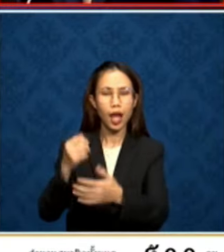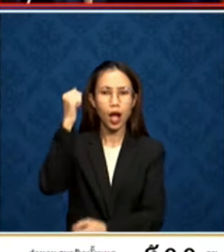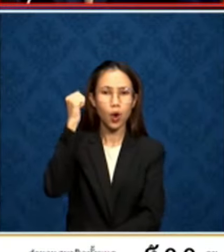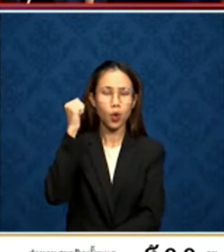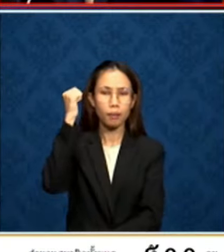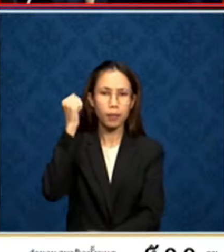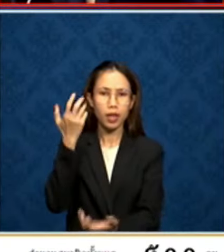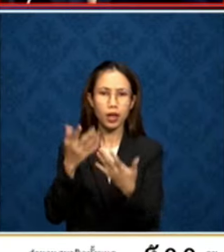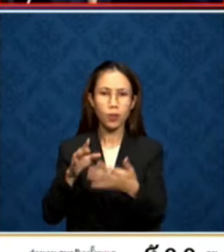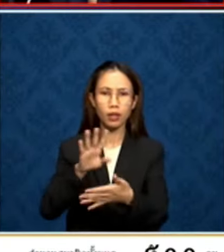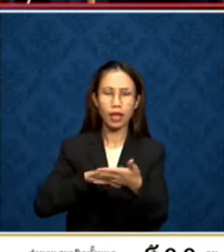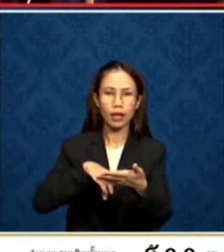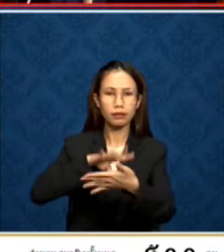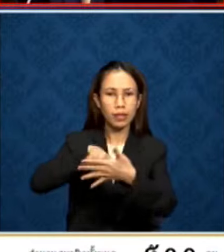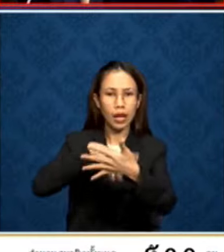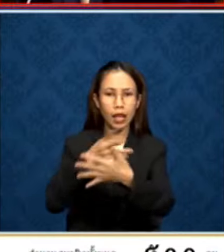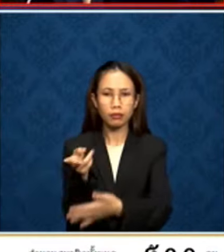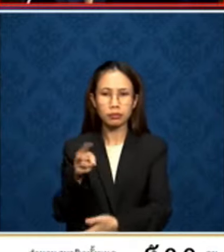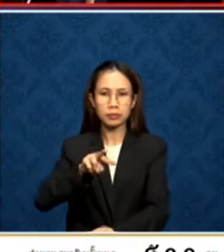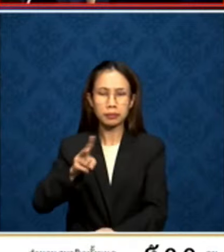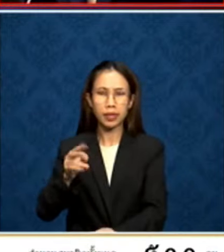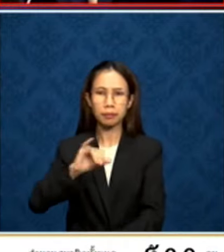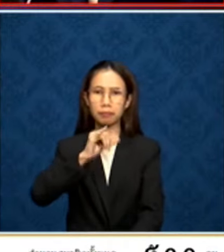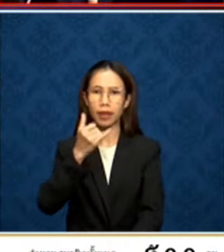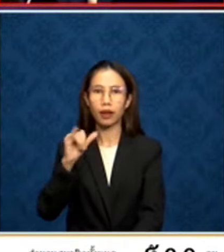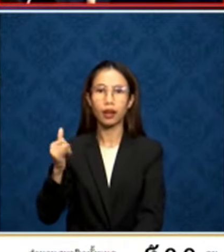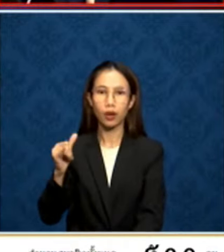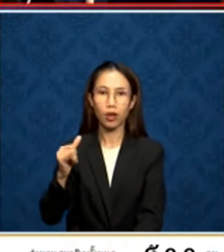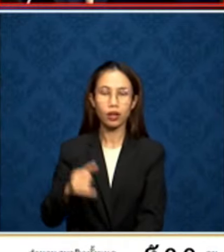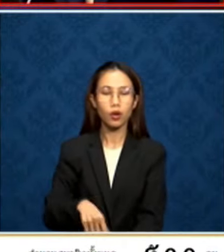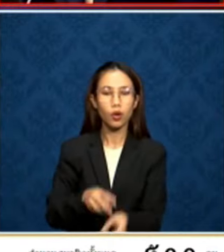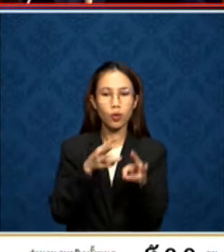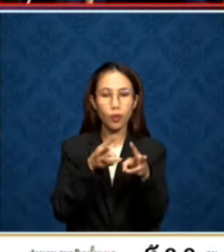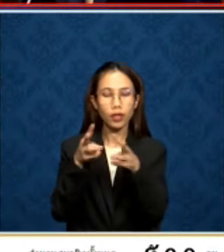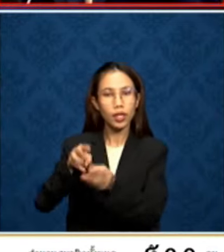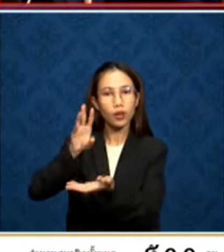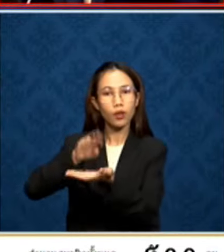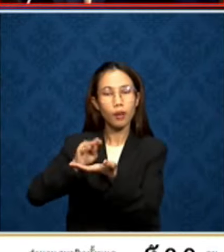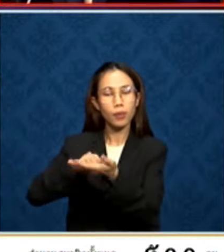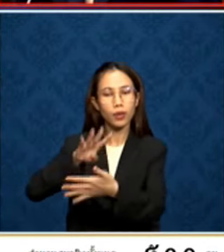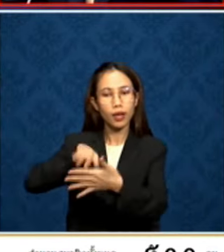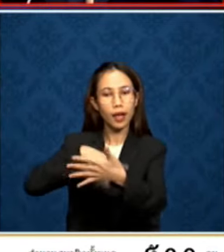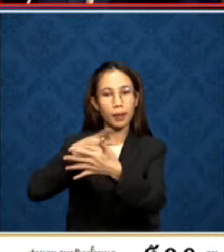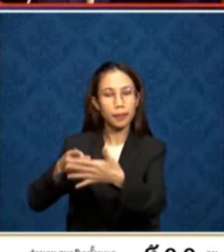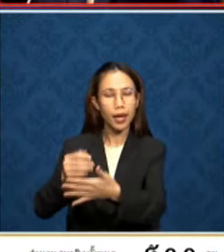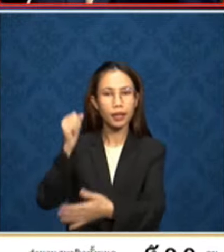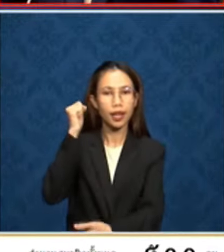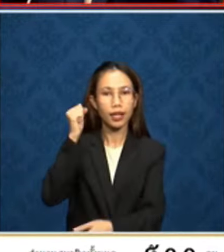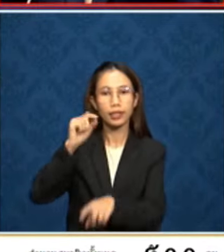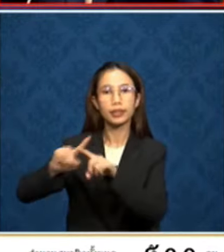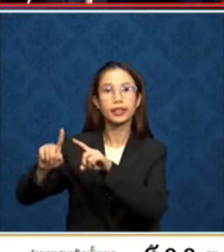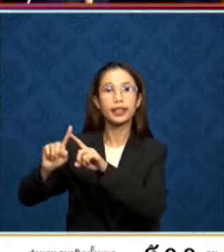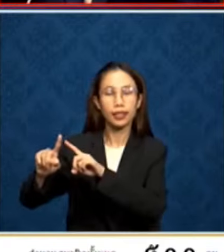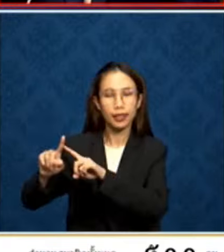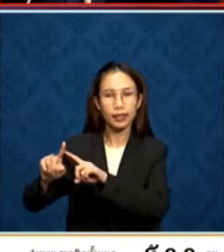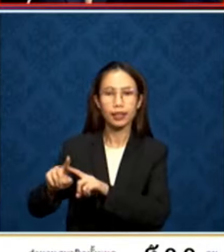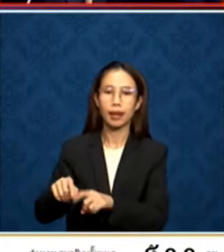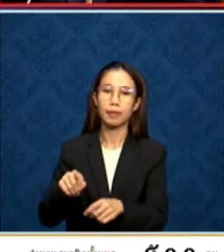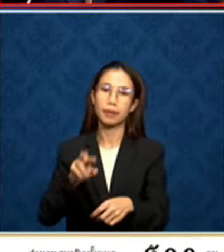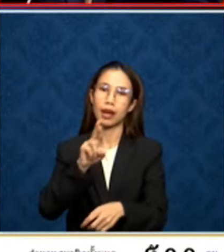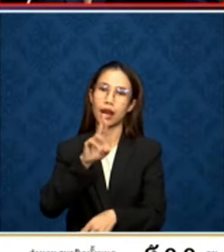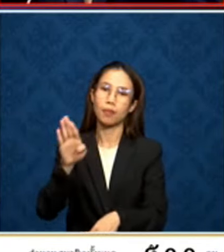เคยแน่นอนเลยรวมถึงช่องทางการรับข้อมูลในการวางแผนการเดินทางในระบบขนส่งสาธารณะก็ยังไม่เป็น